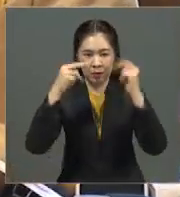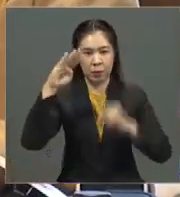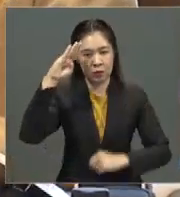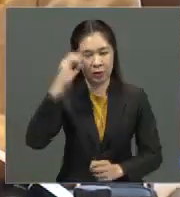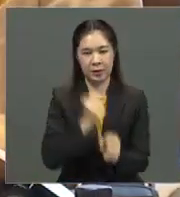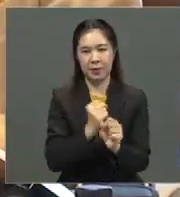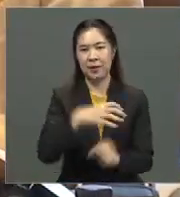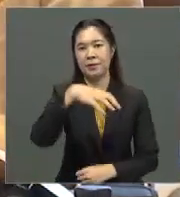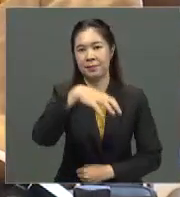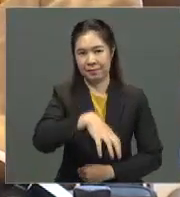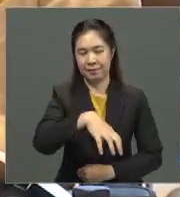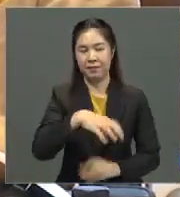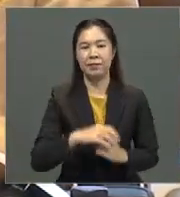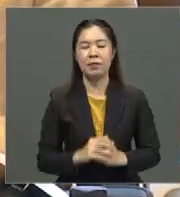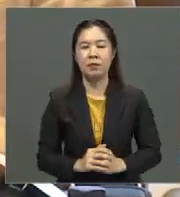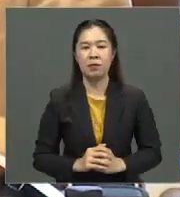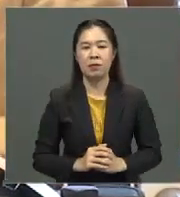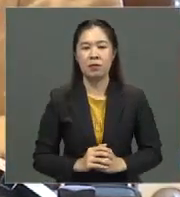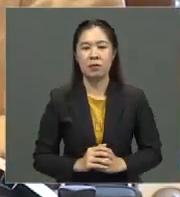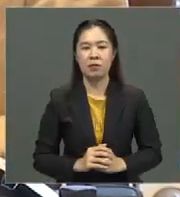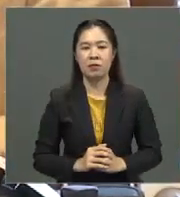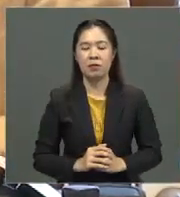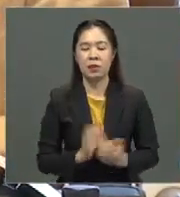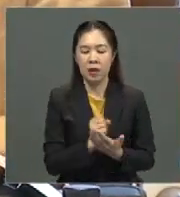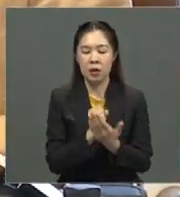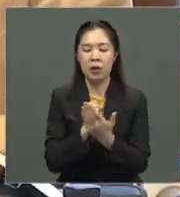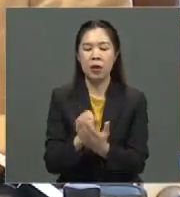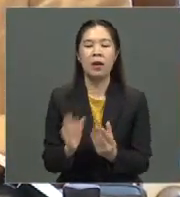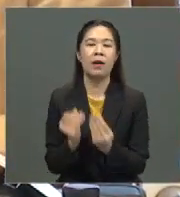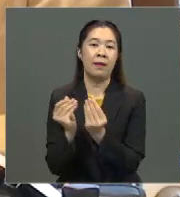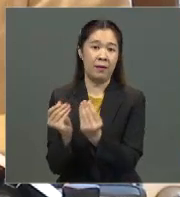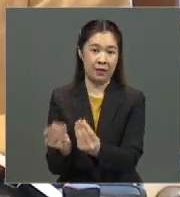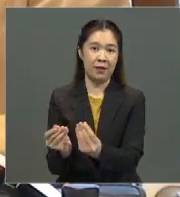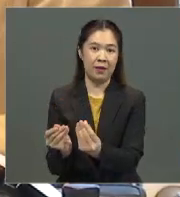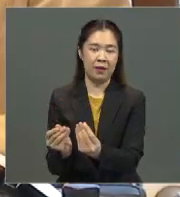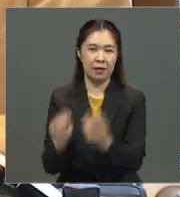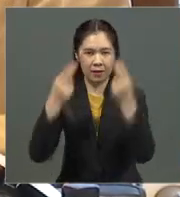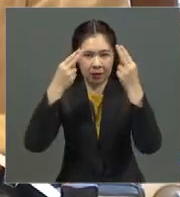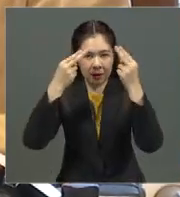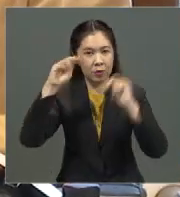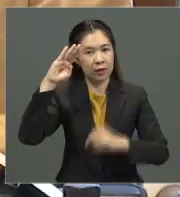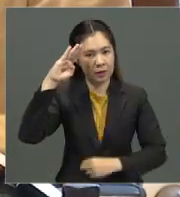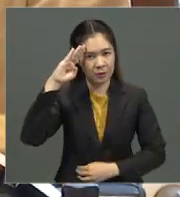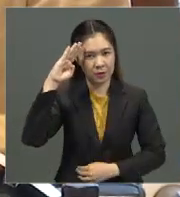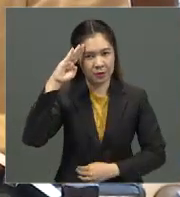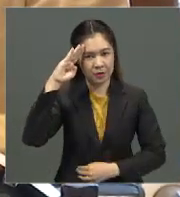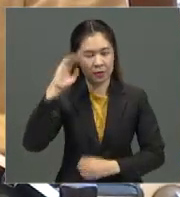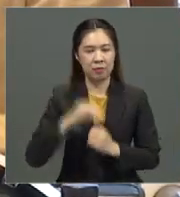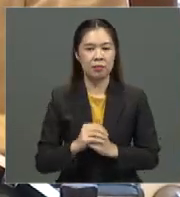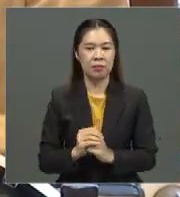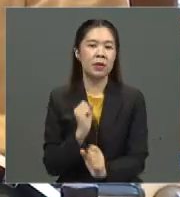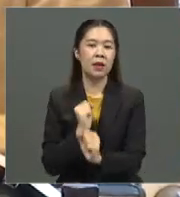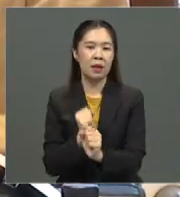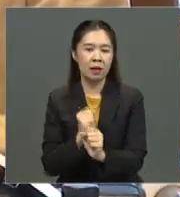รีเพื่อเป็นการเปิดทางนะครับให้ท่านนายกรัฐมนตรีเนี่ยสาม